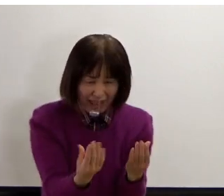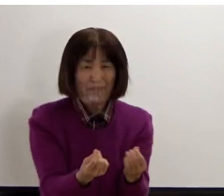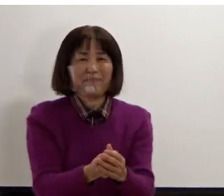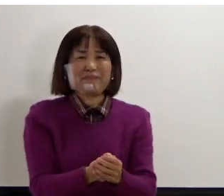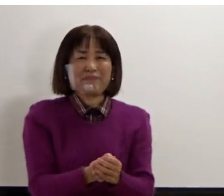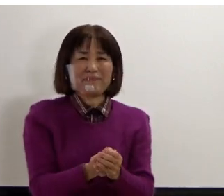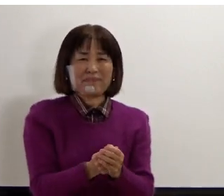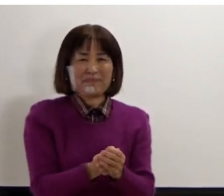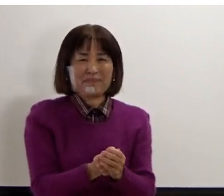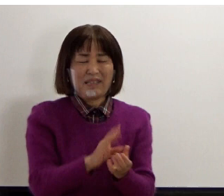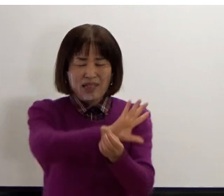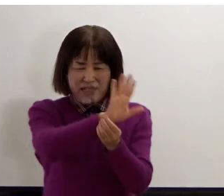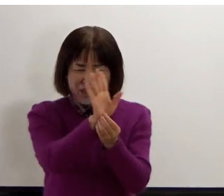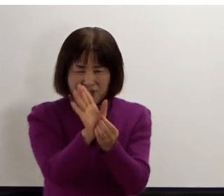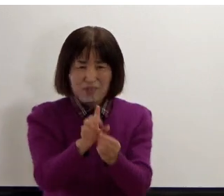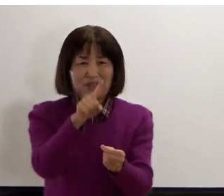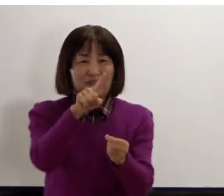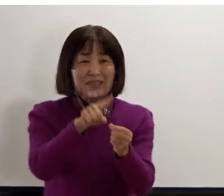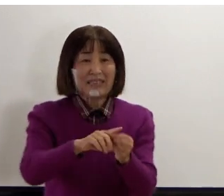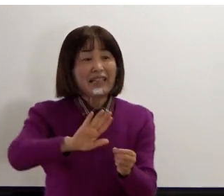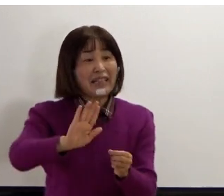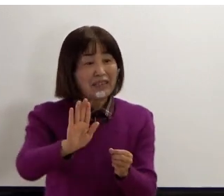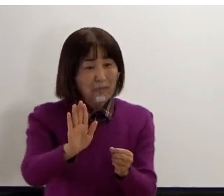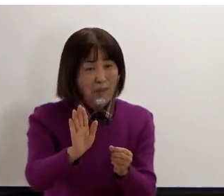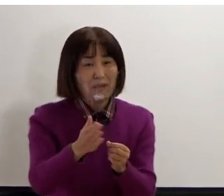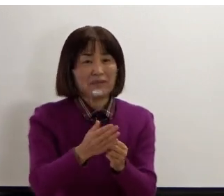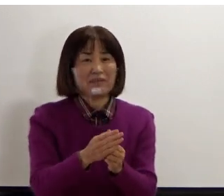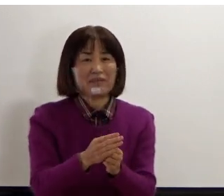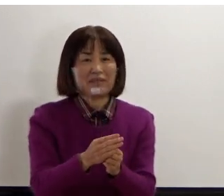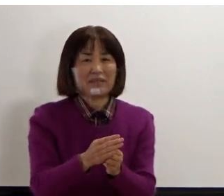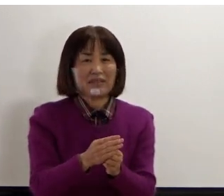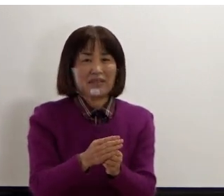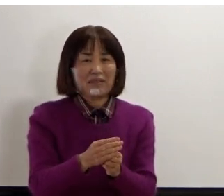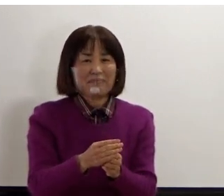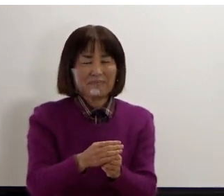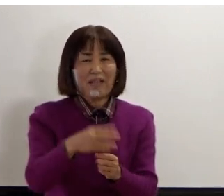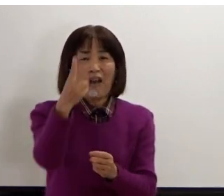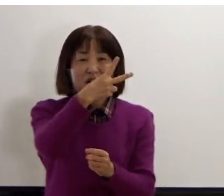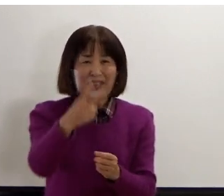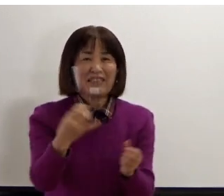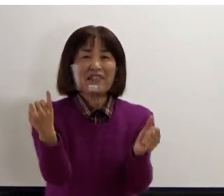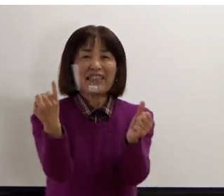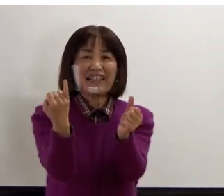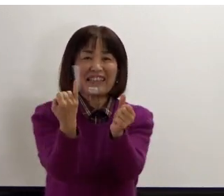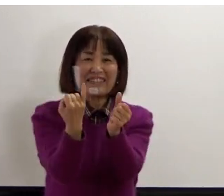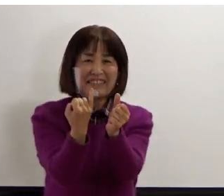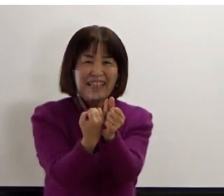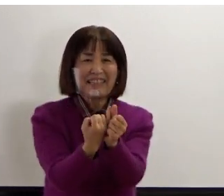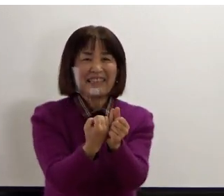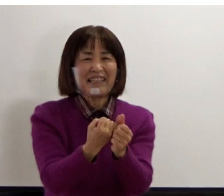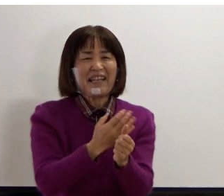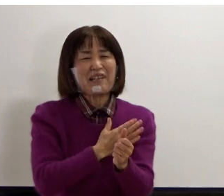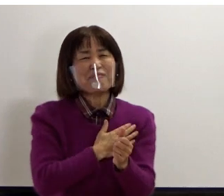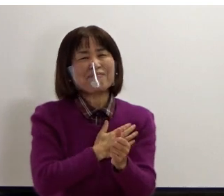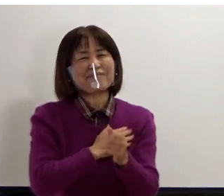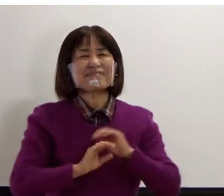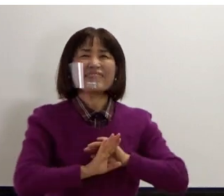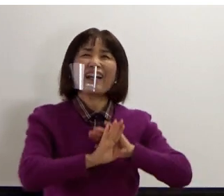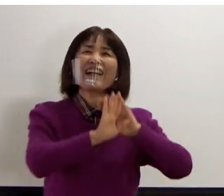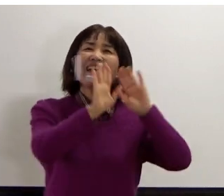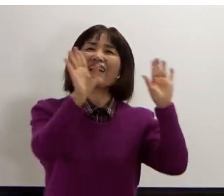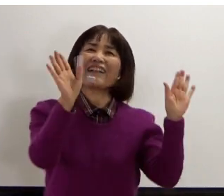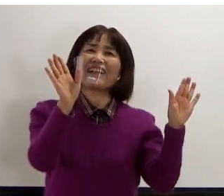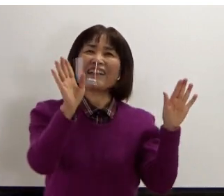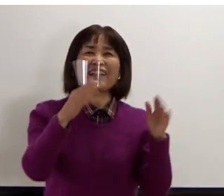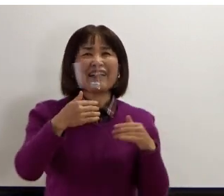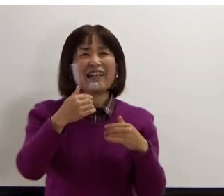2020年コロナの年だったんですけども、2人の結婚でね、私の気持ちはすっかり晴れた感じが、昨